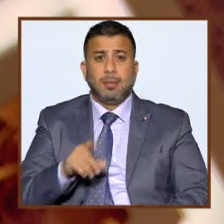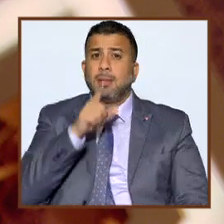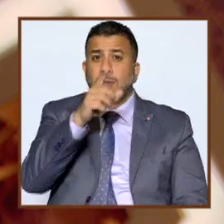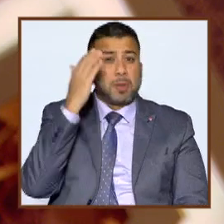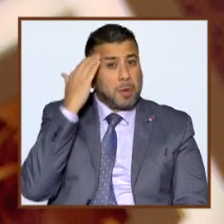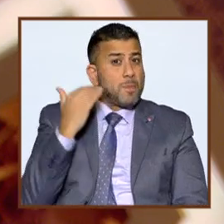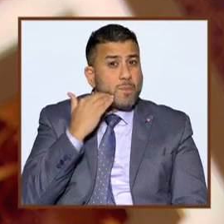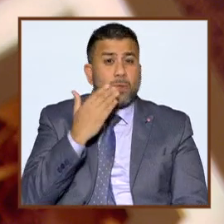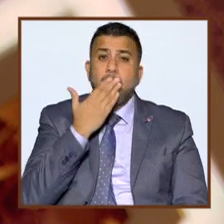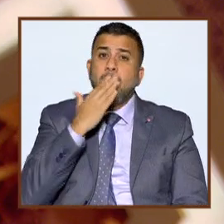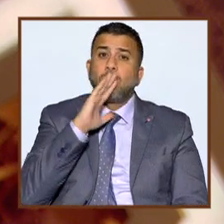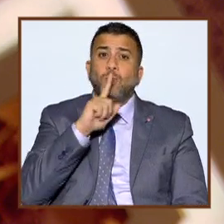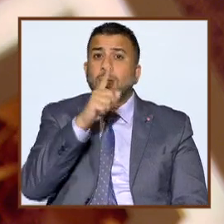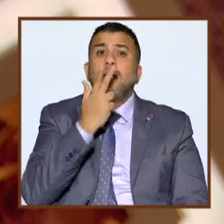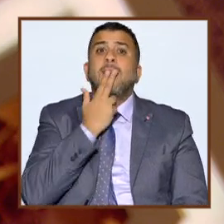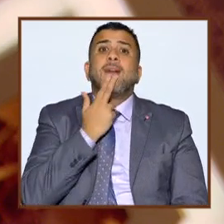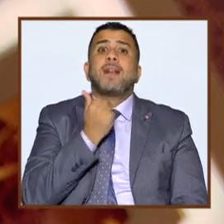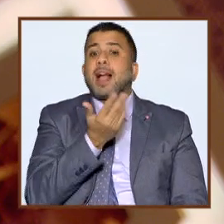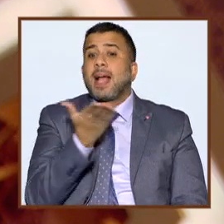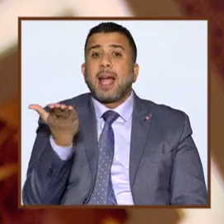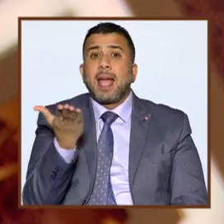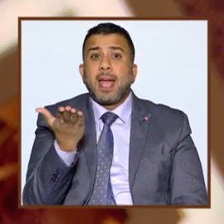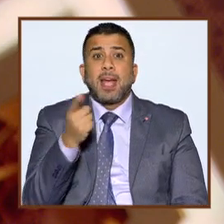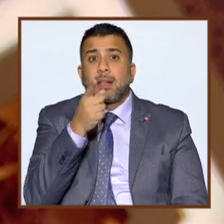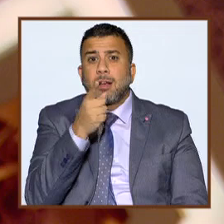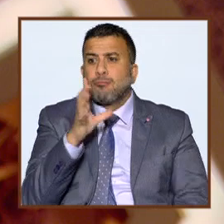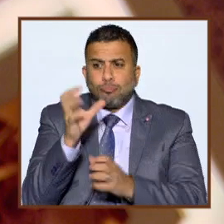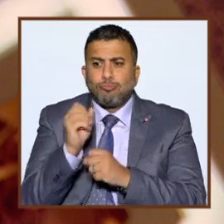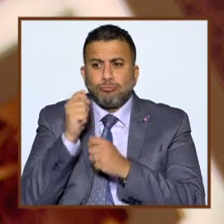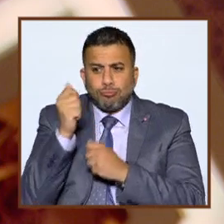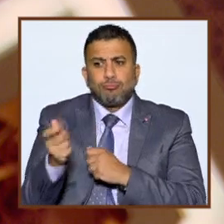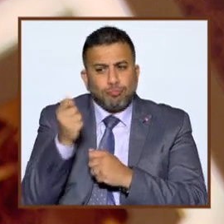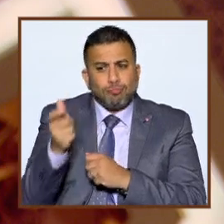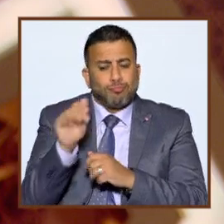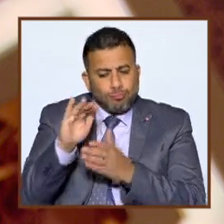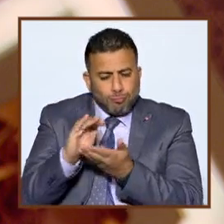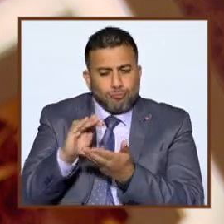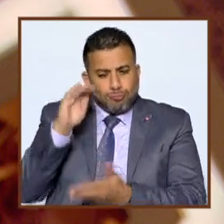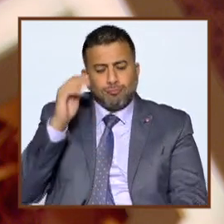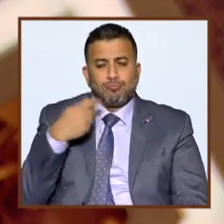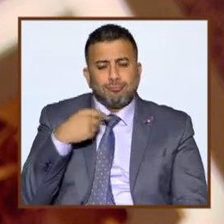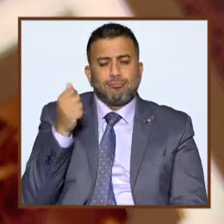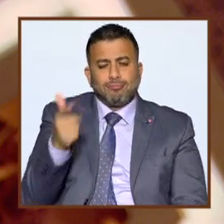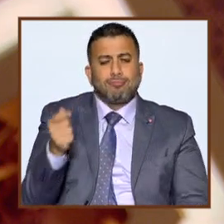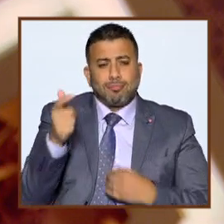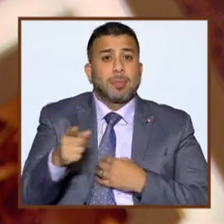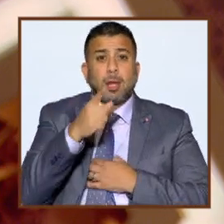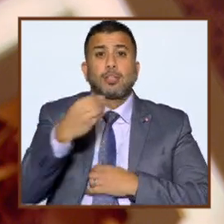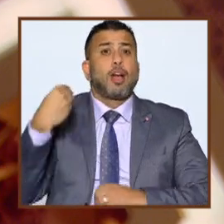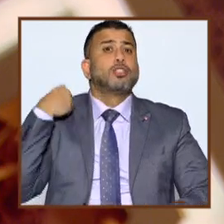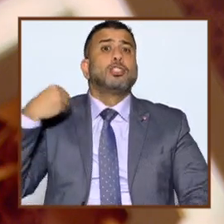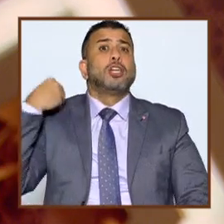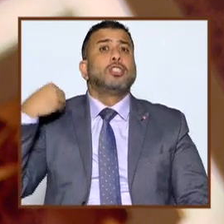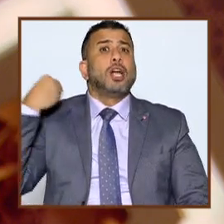لك بابا من أبواب الخير، أغلقه على كثير من الناس يتمنون أن يكفلوا أيتام، لكن فتح الله عليك هذا